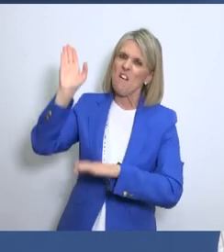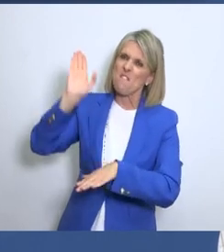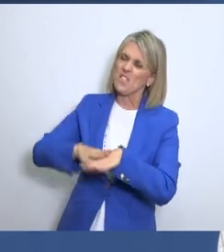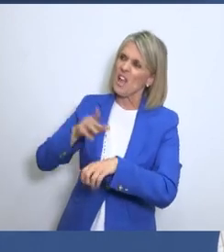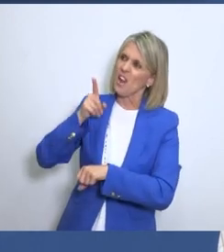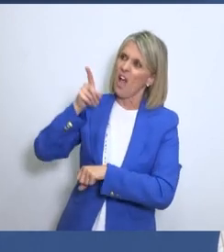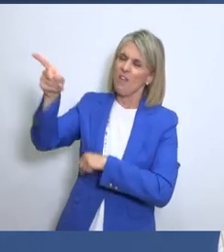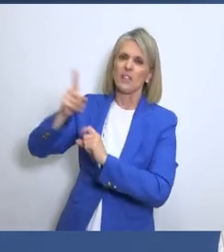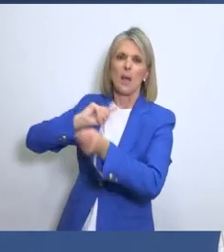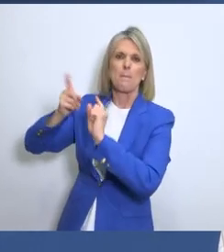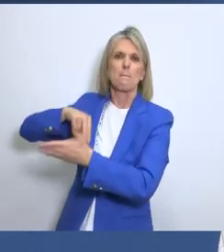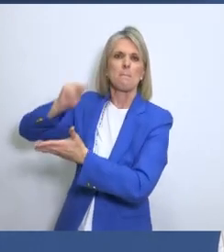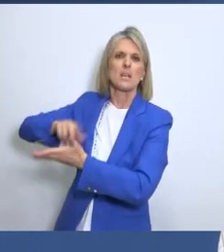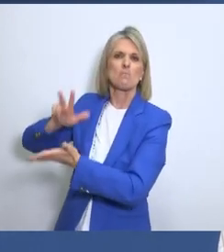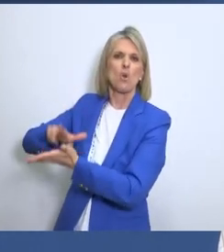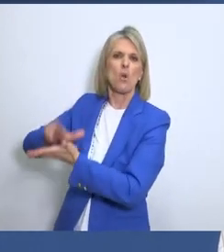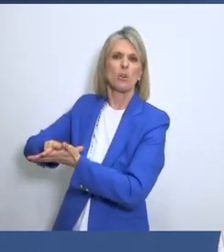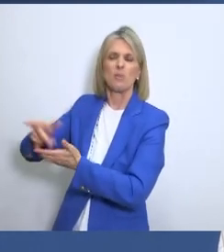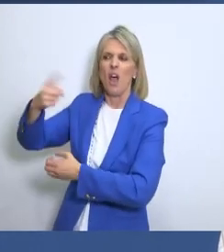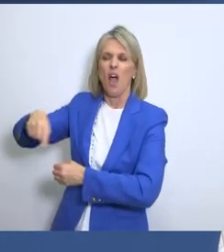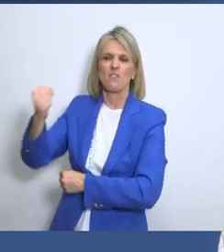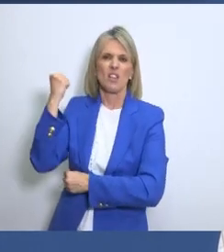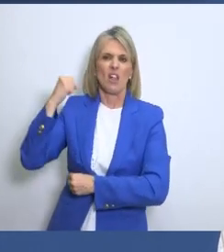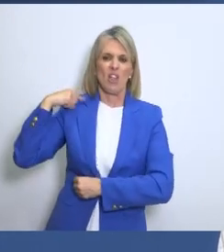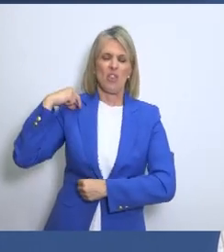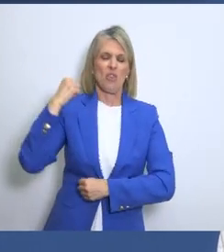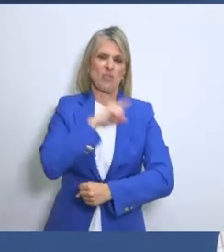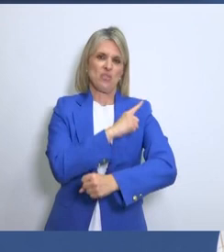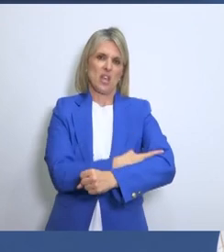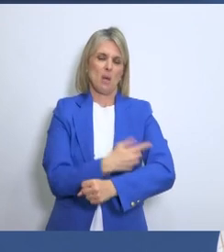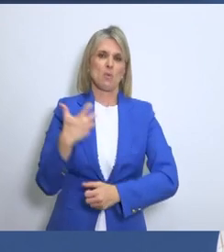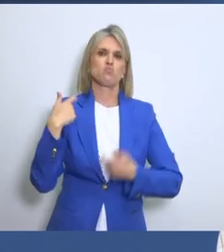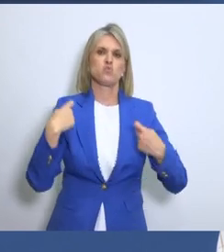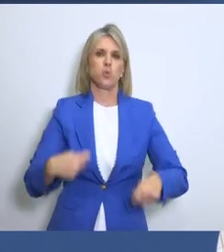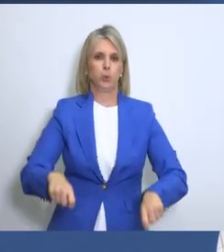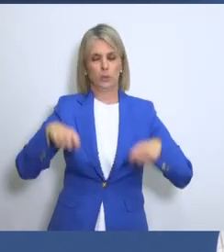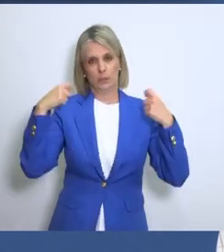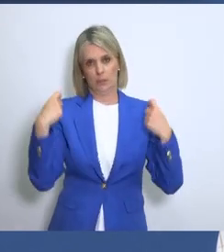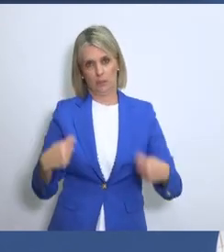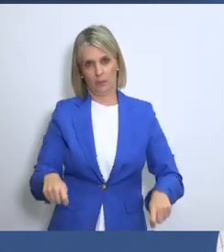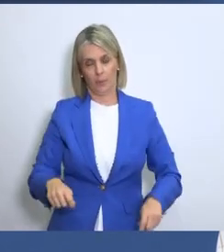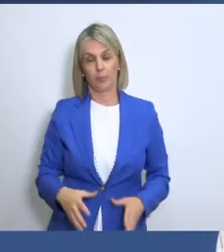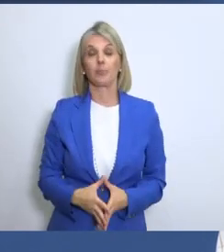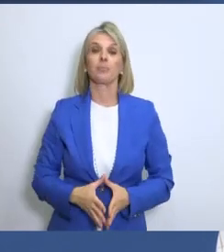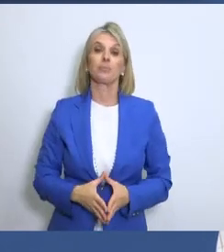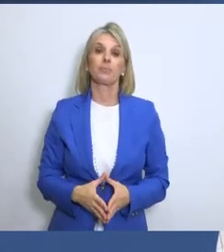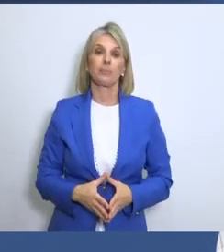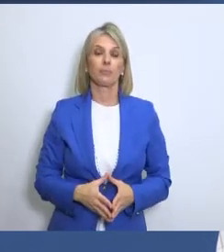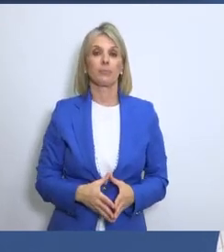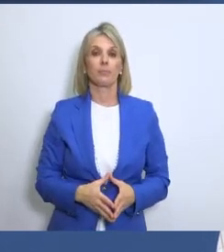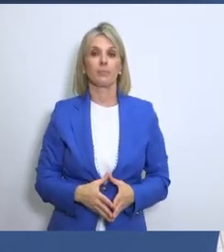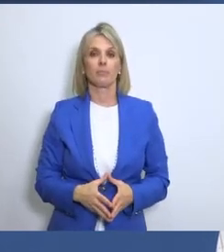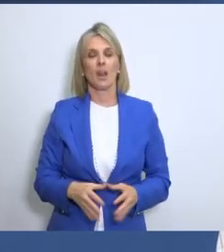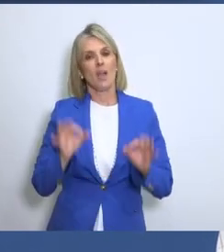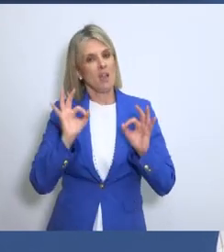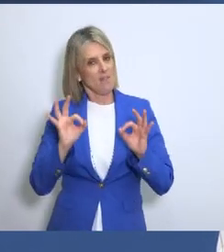κόμματα αλλά και οι ίδιες οι ρεφορμιστικές δυνάμεις. Βεβαίως δεν σκορπάμε